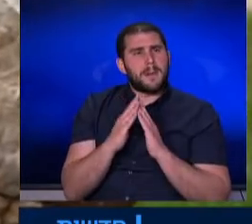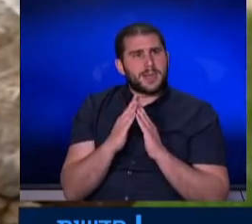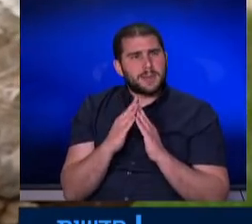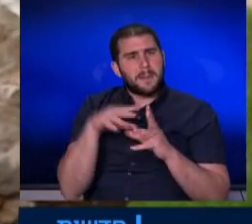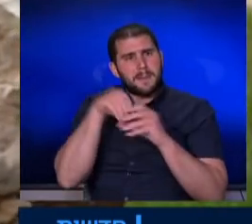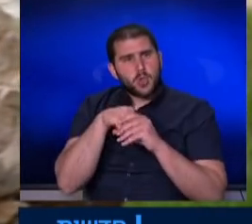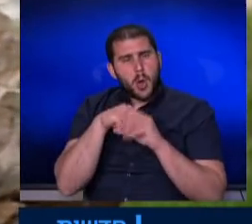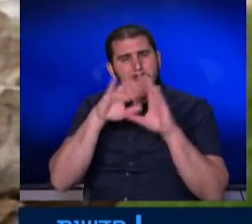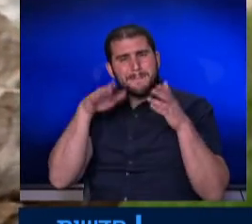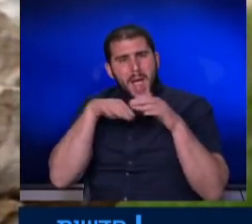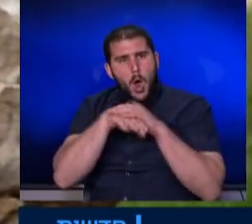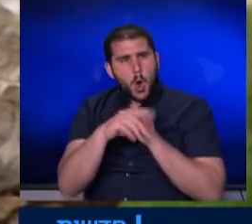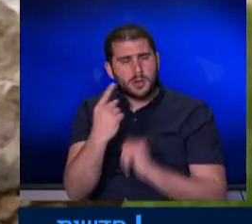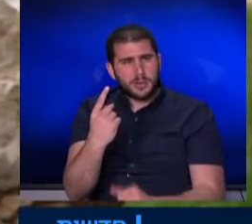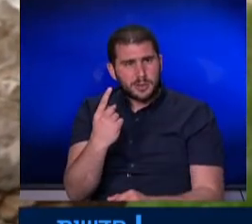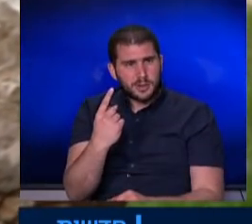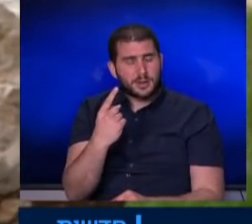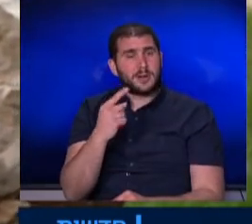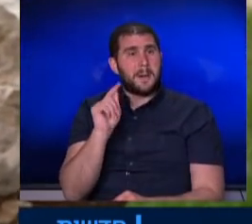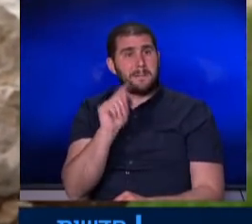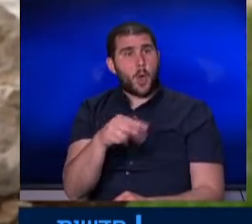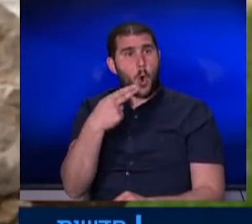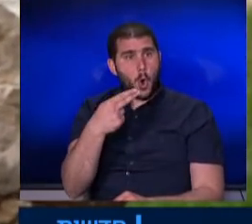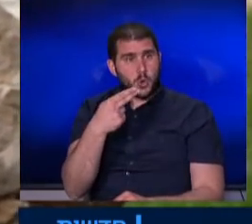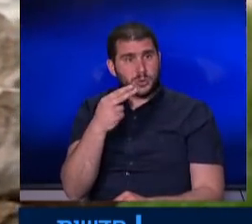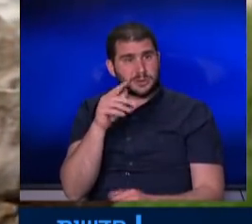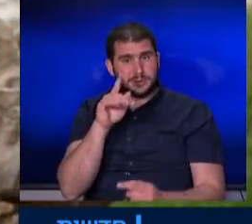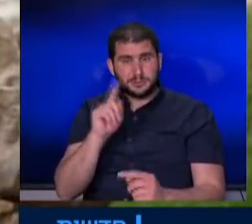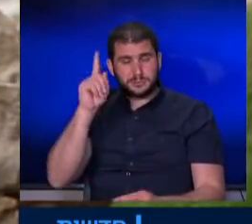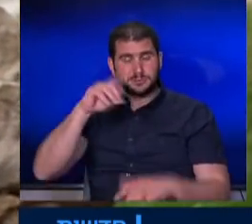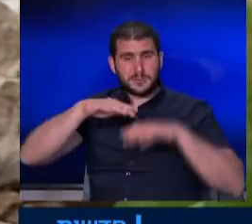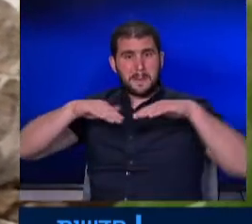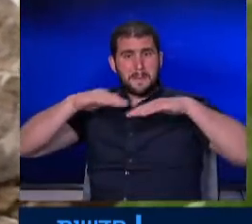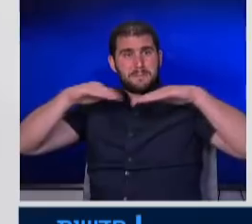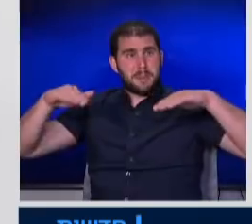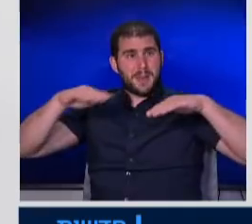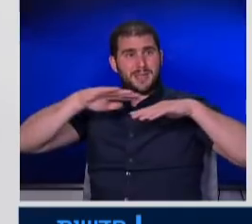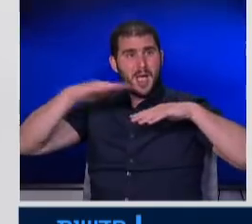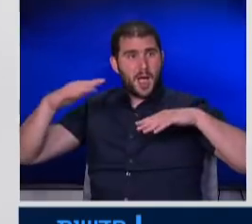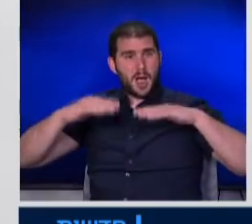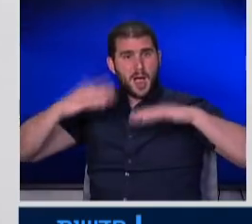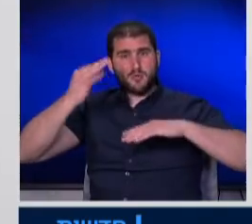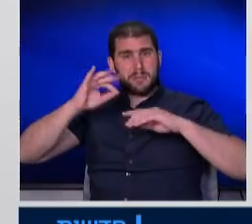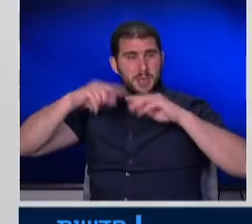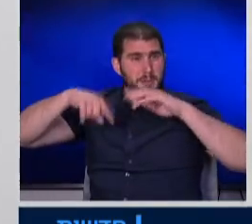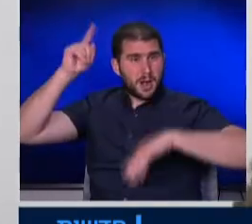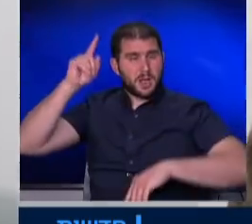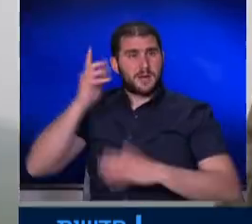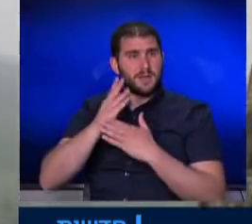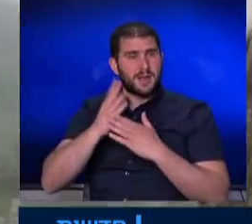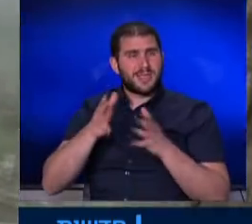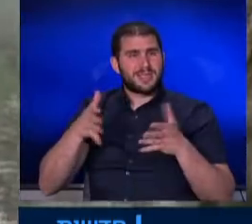בתוך המערות הללו. מגיע הורדוס לבמת ההר מעליהם, כ-50 מטר מעלינו, ומוריד